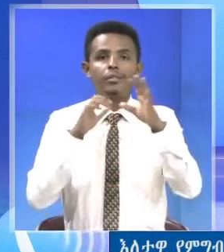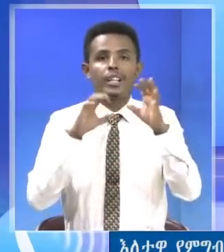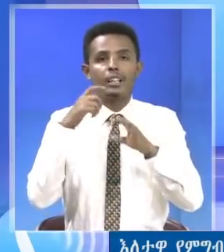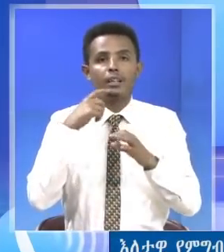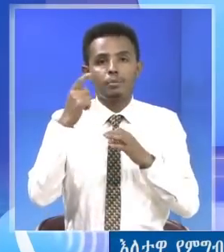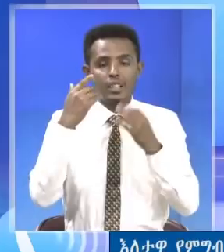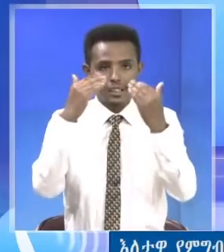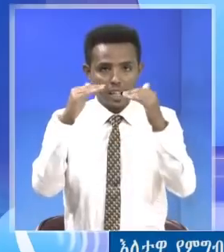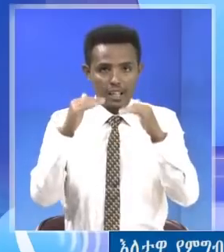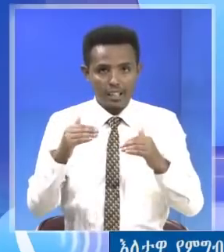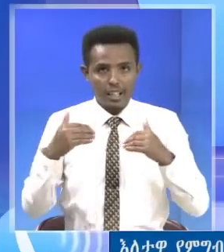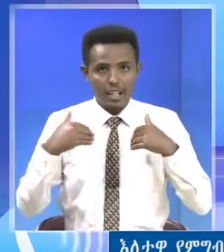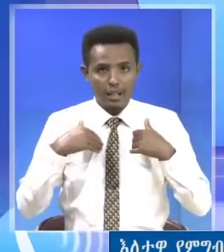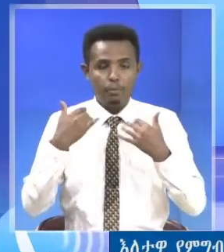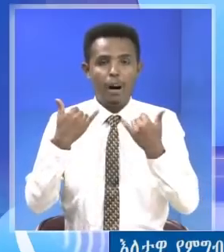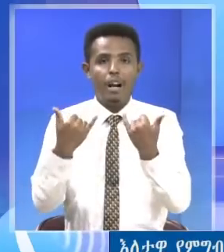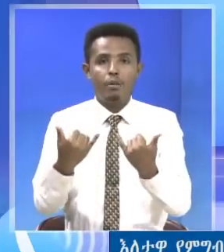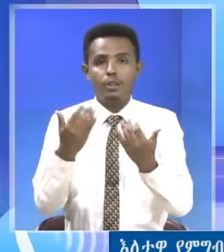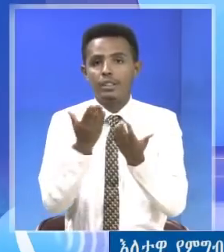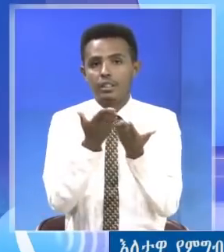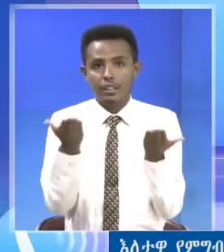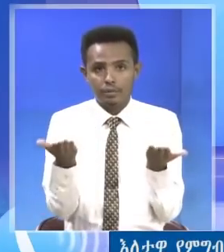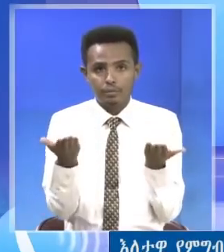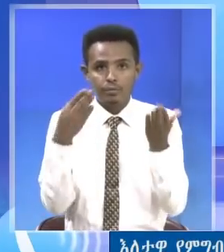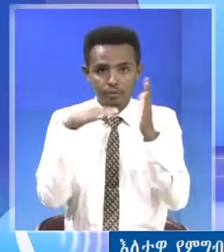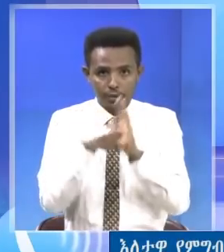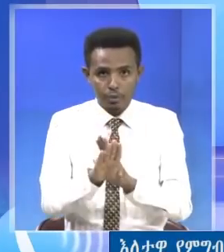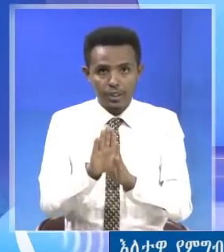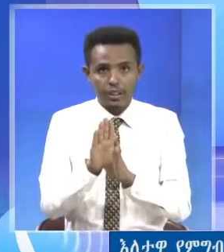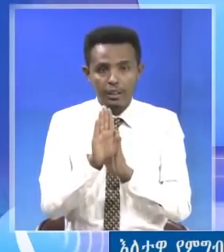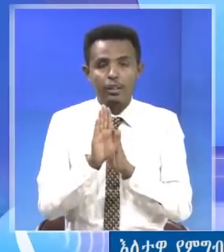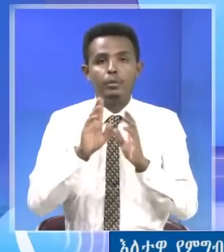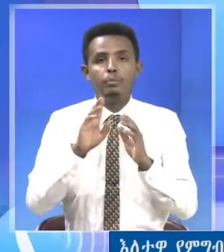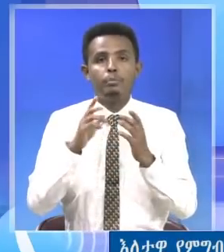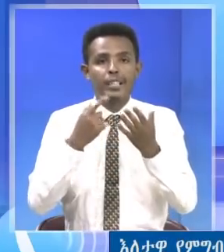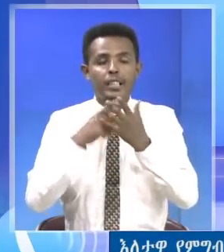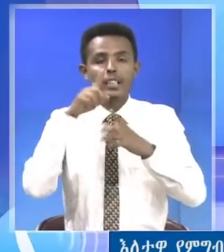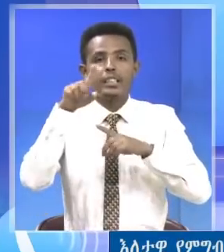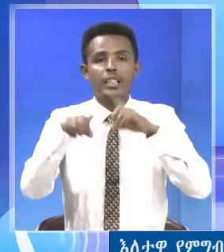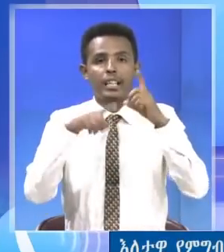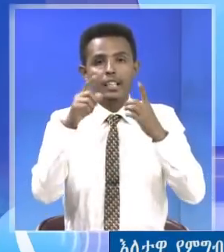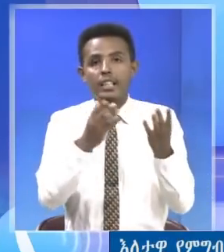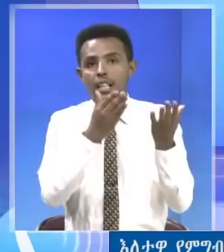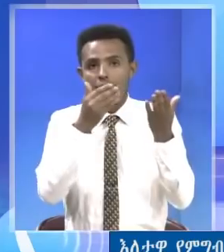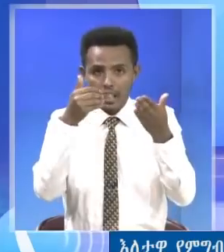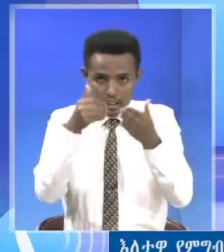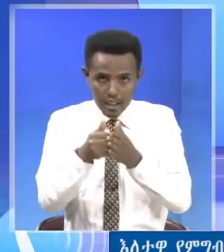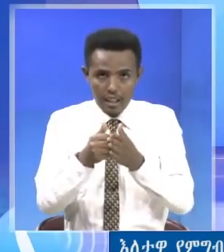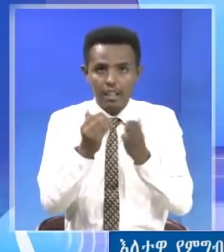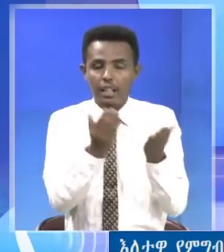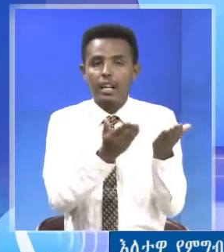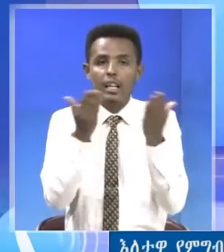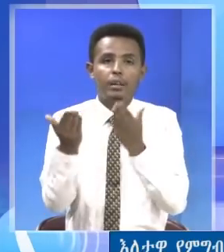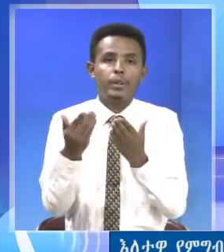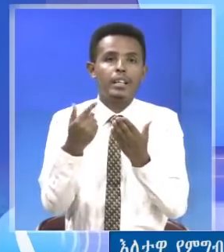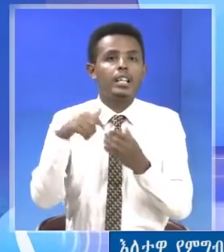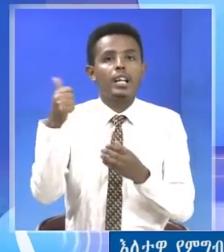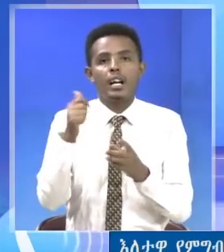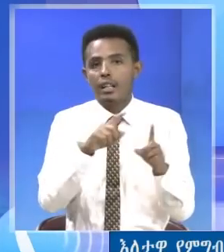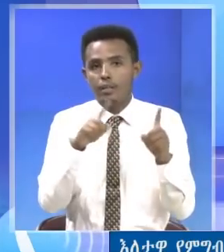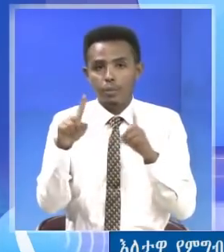ድረስ ባለው እኛ ጋር የደረሰ ጥያቄ የለም። ስለዚህ ጥያቄ እንደደረሰን እናቀርባለን። ሌላ ደግሞ አሁን